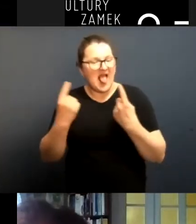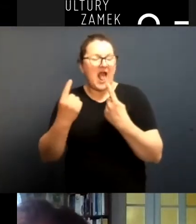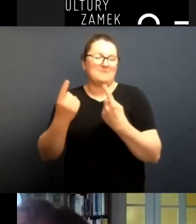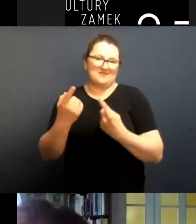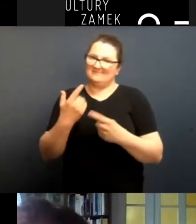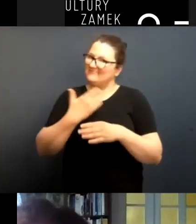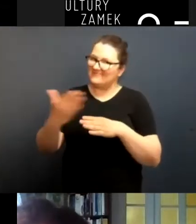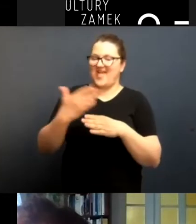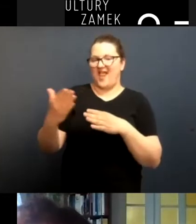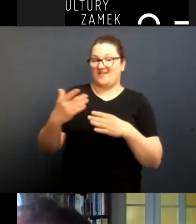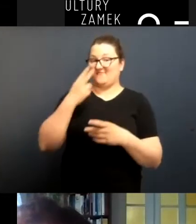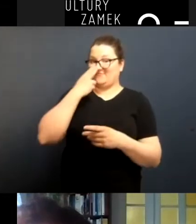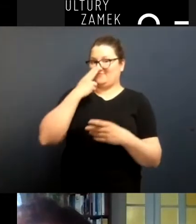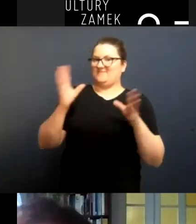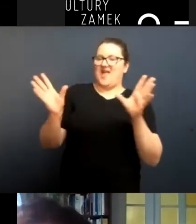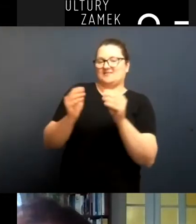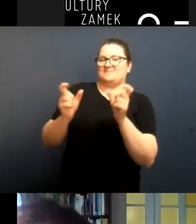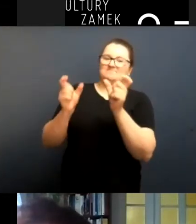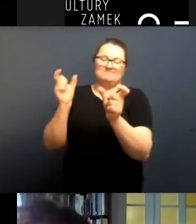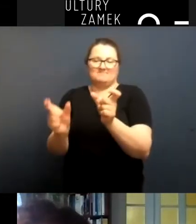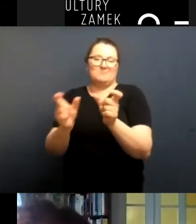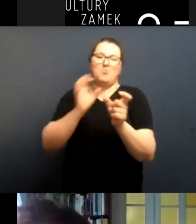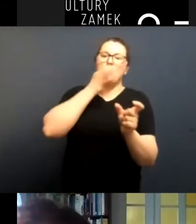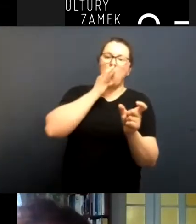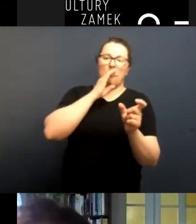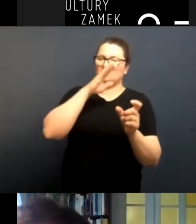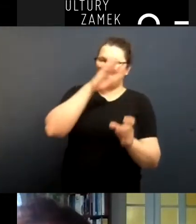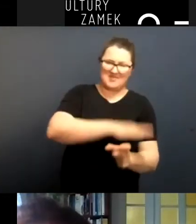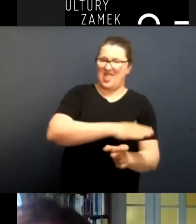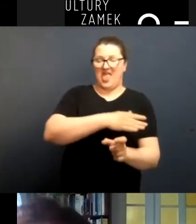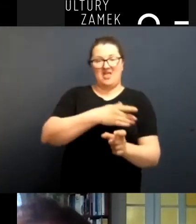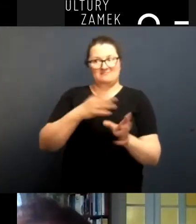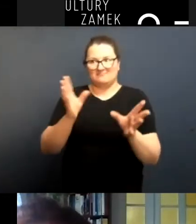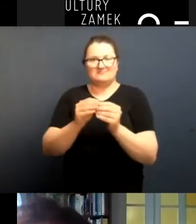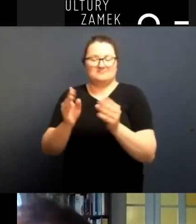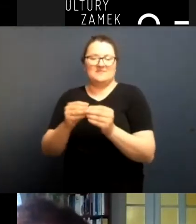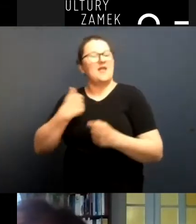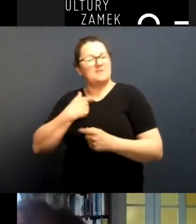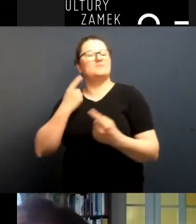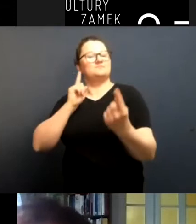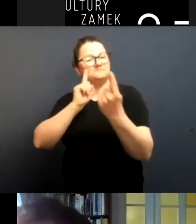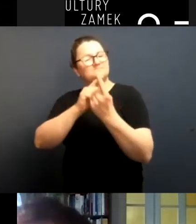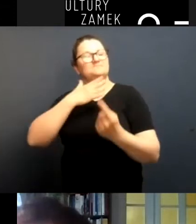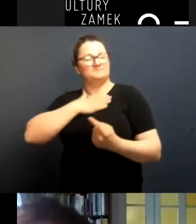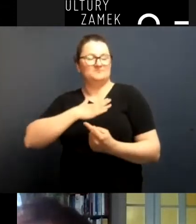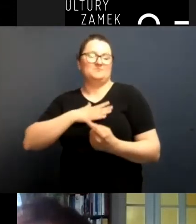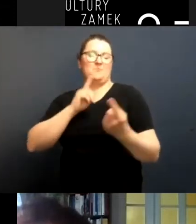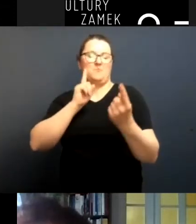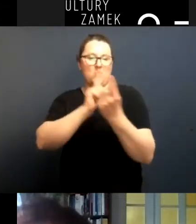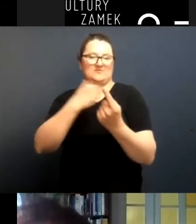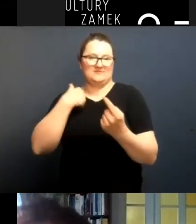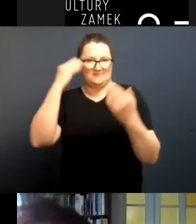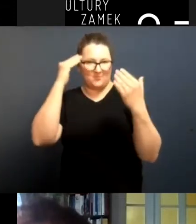występuje bardzo chętnie z młodszymi, dużo młodszymi od siebie modelkami. Miałam przyjemność poznać Panią Helenę, ona